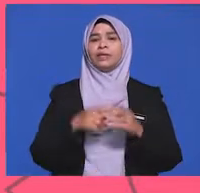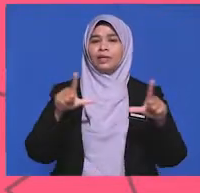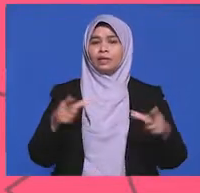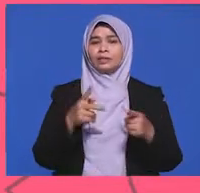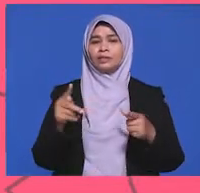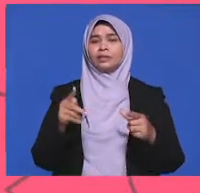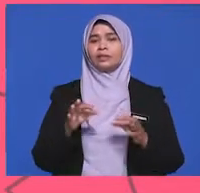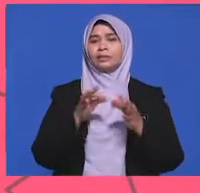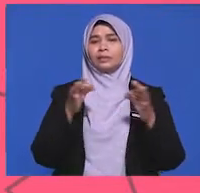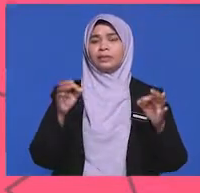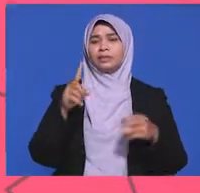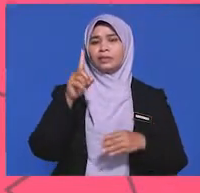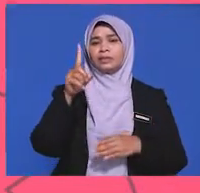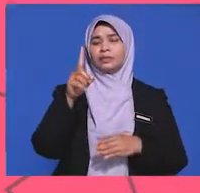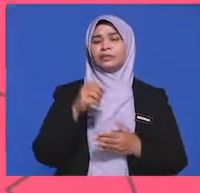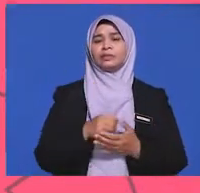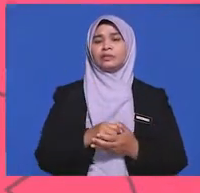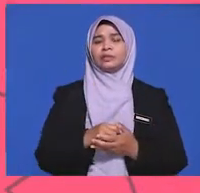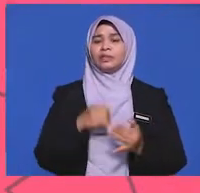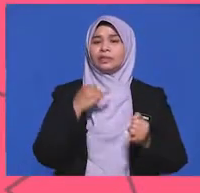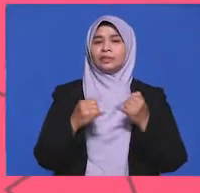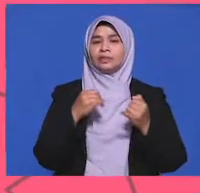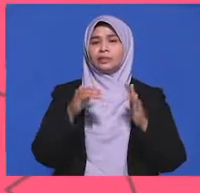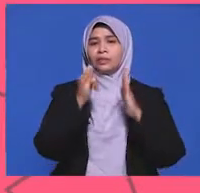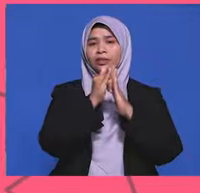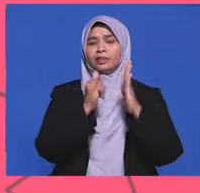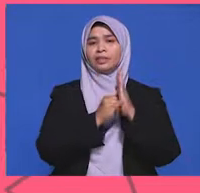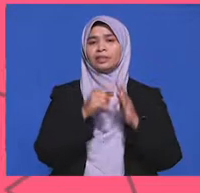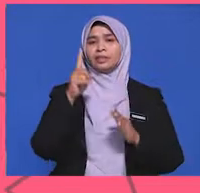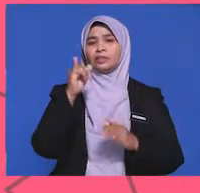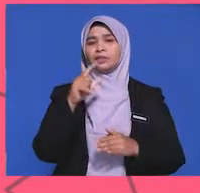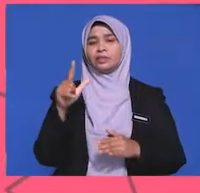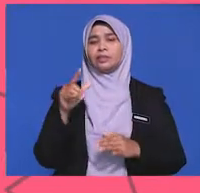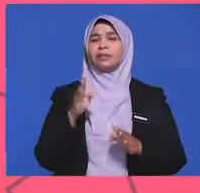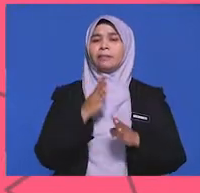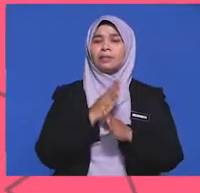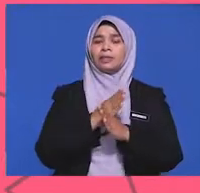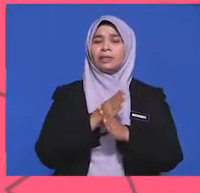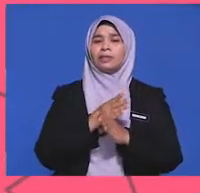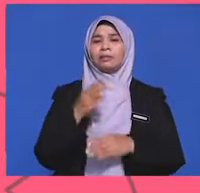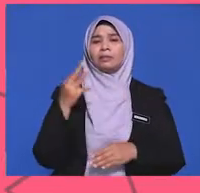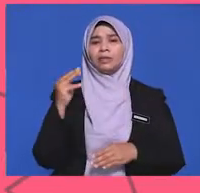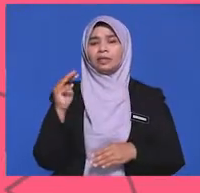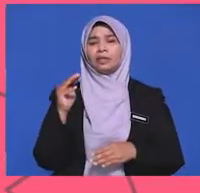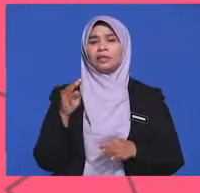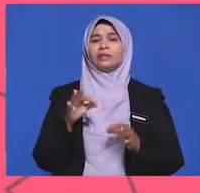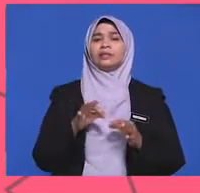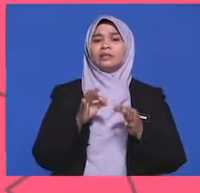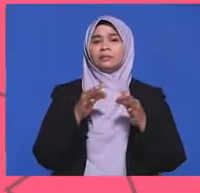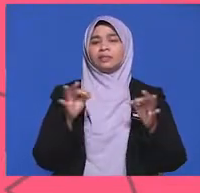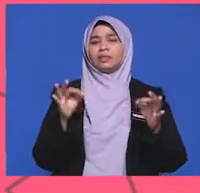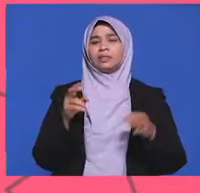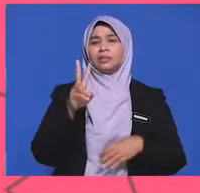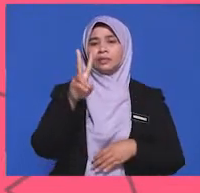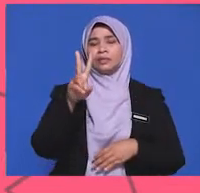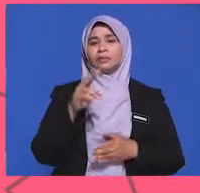laksanakan pernyataan pertama. Jika syarat pertama adalah benar, maka laksanakan